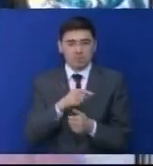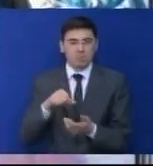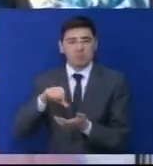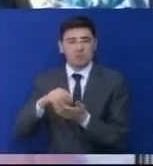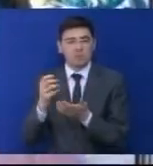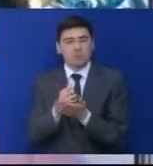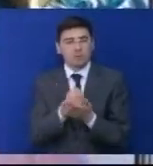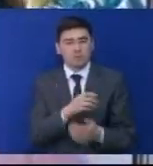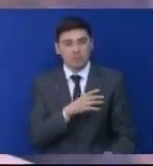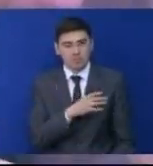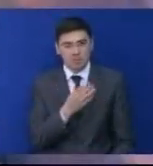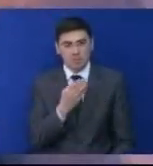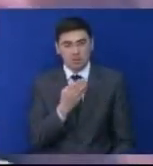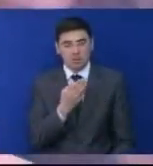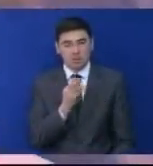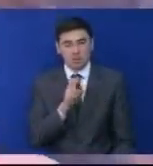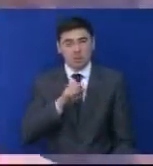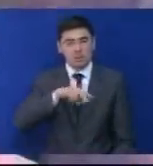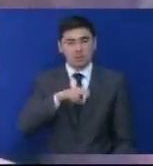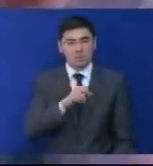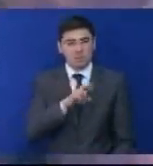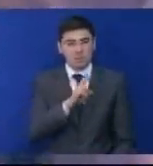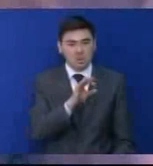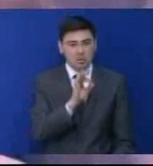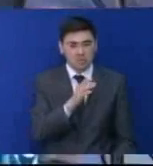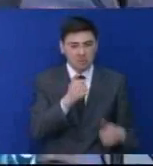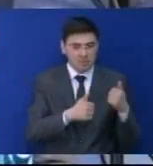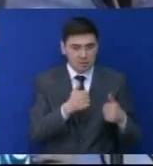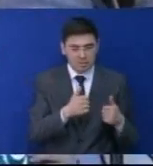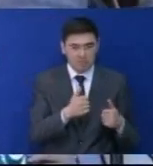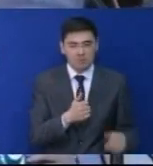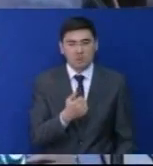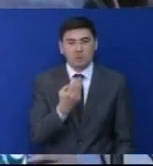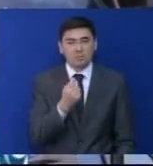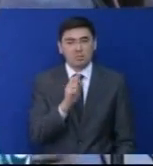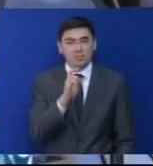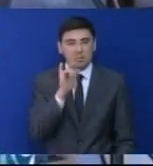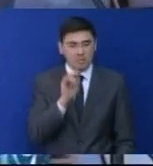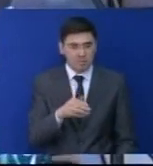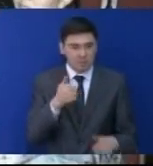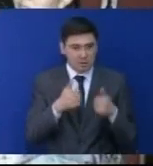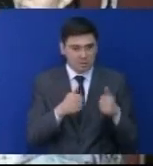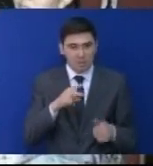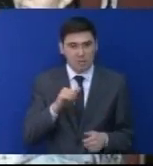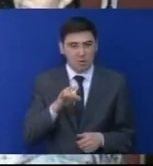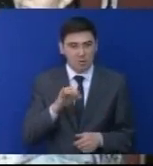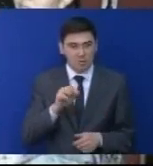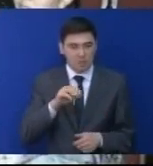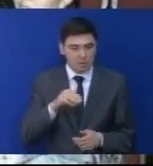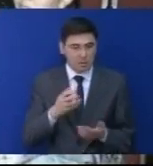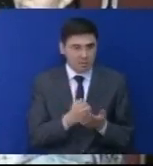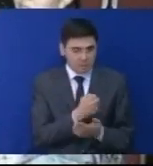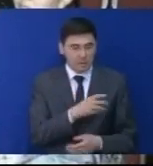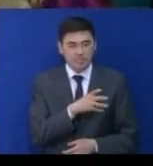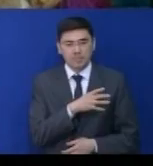Атап айтсақ, Шәмші Қалдаяқов атындағы әншілер байқауы, халықаралық шабыт фестивалінің лауреаты. Естай атындағы және Ескендір